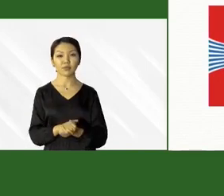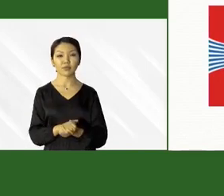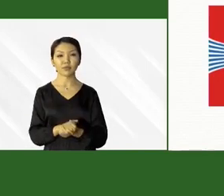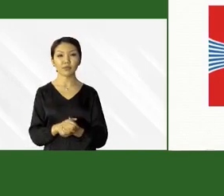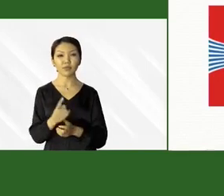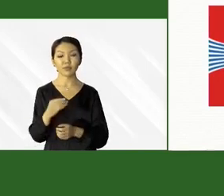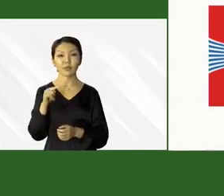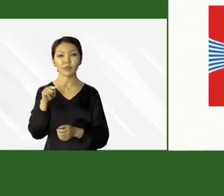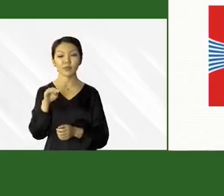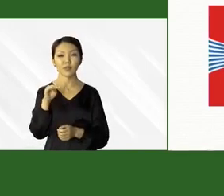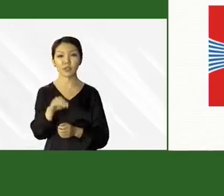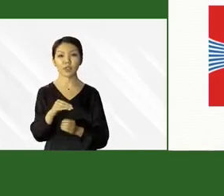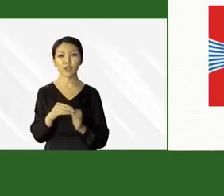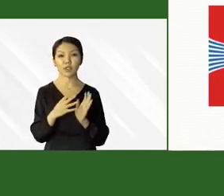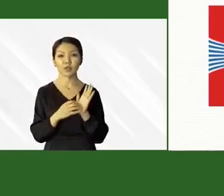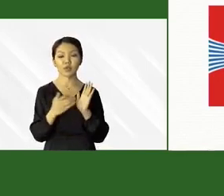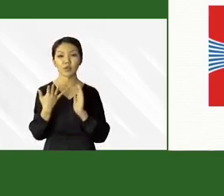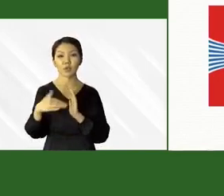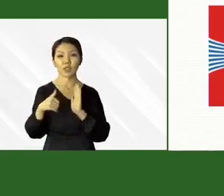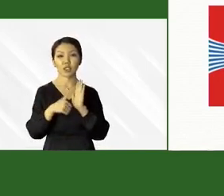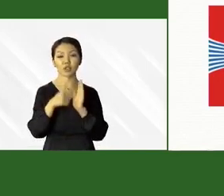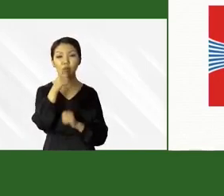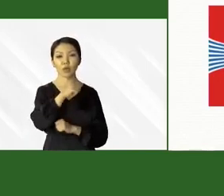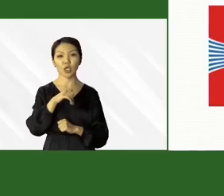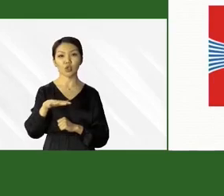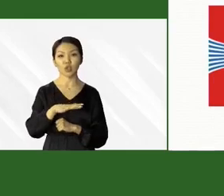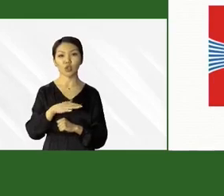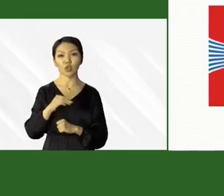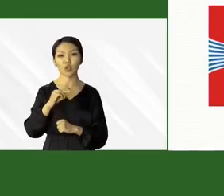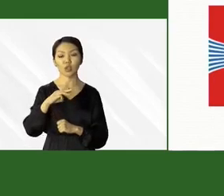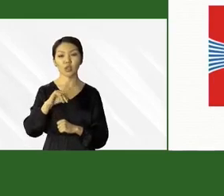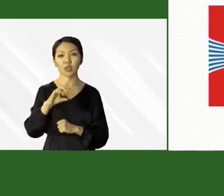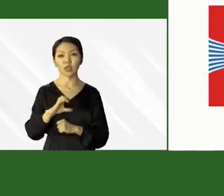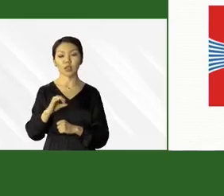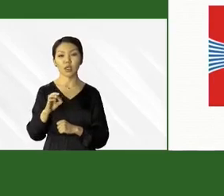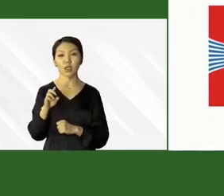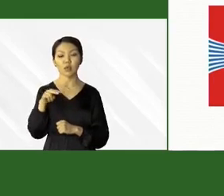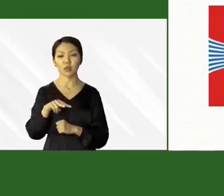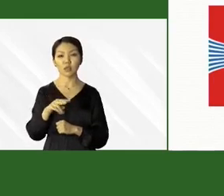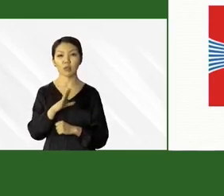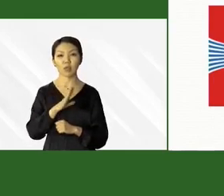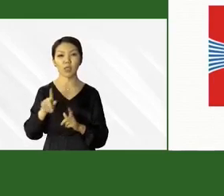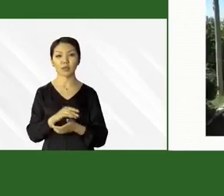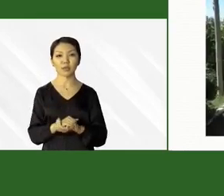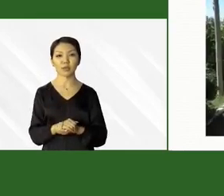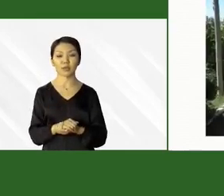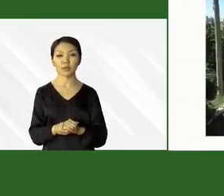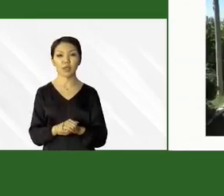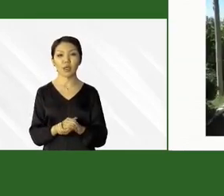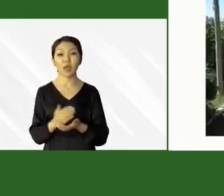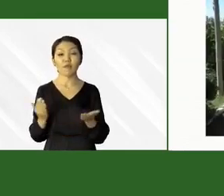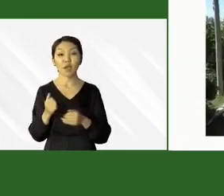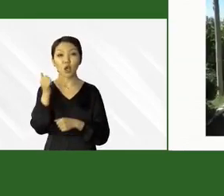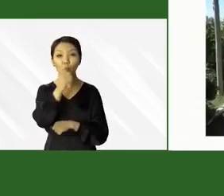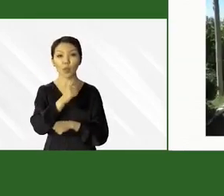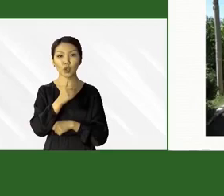В 1956 году территория Талаской области была передана во Фрунзенскую область. В каком